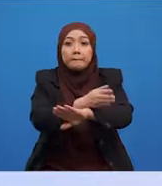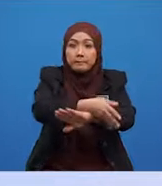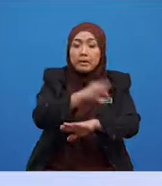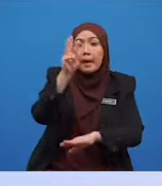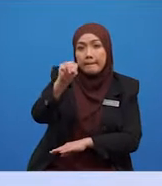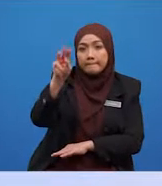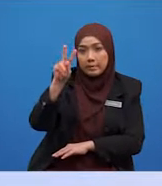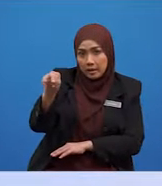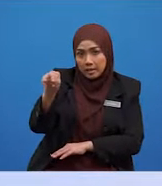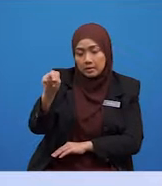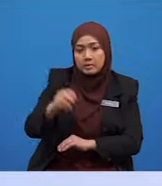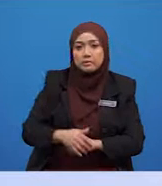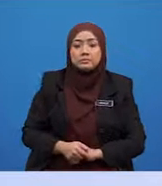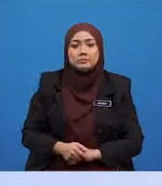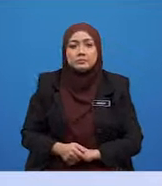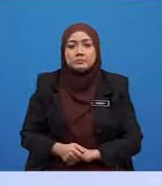perentas MN.